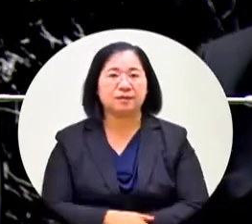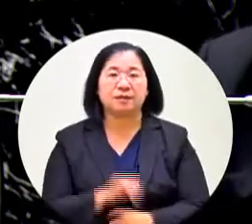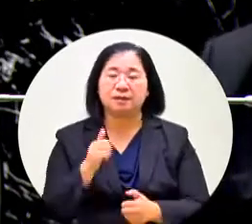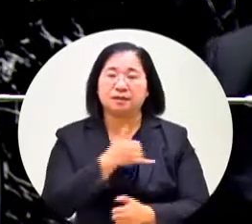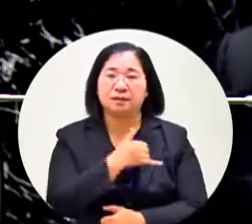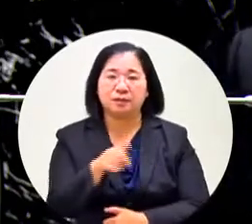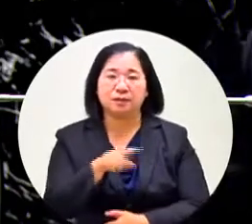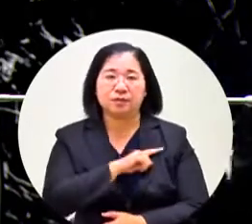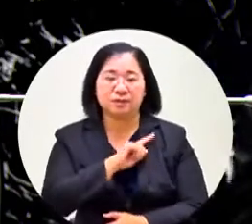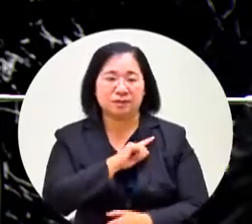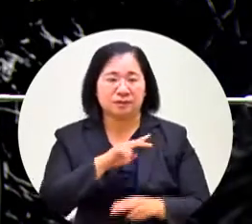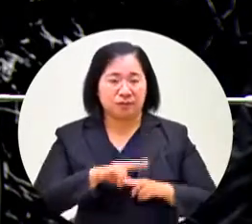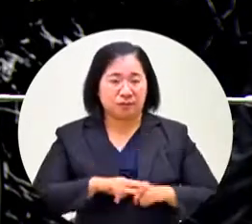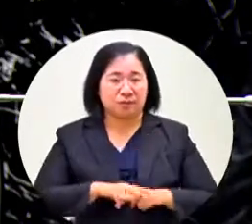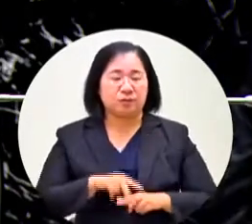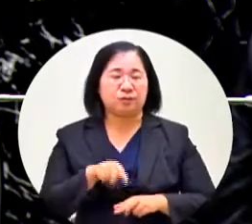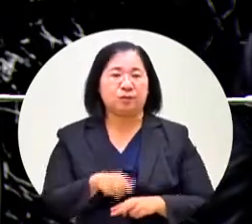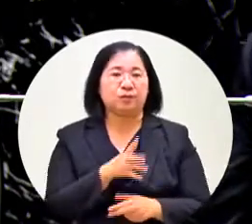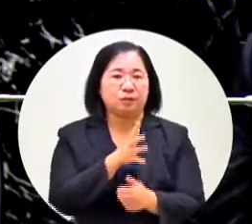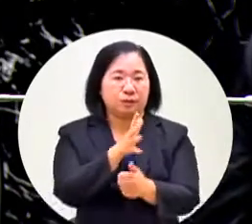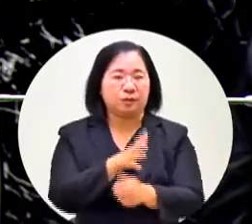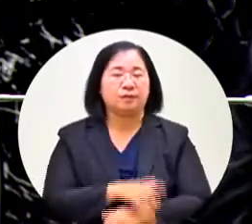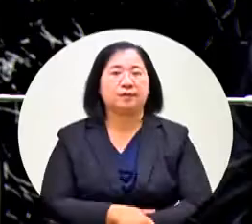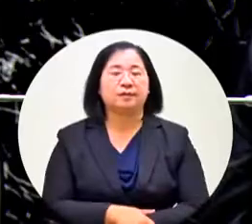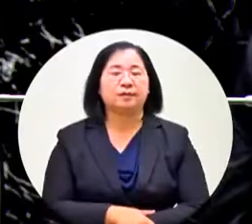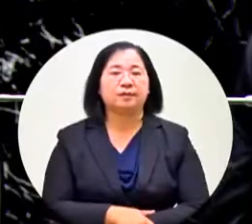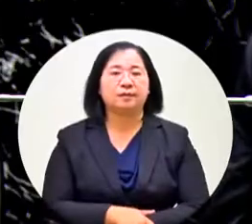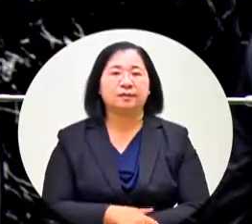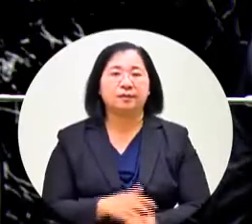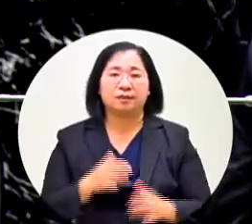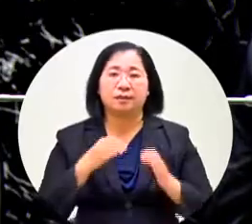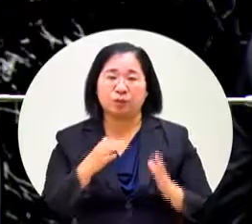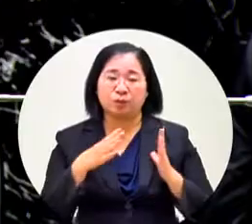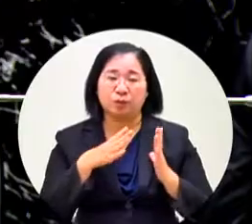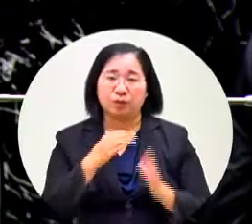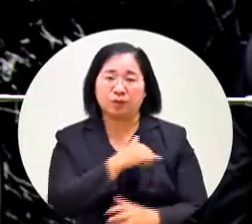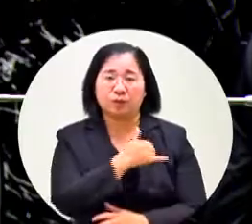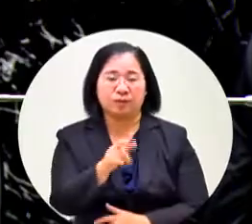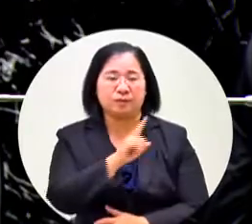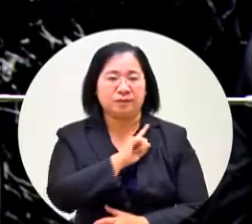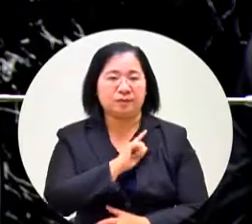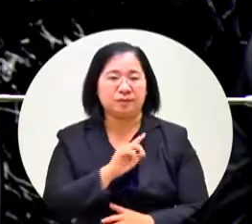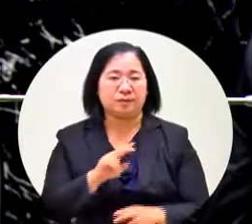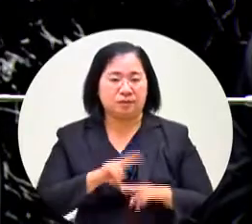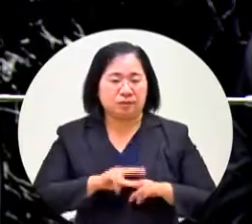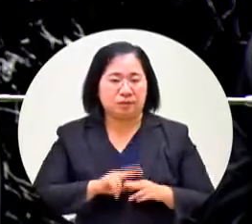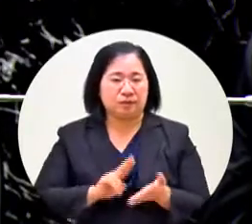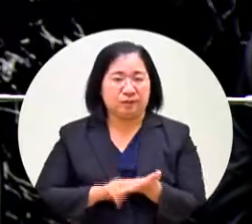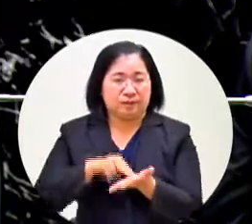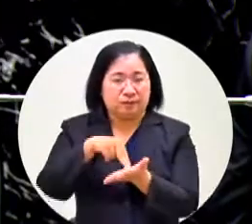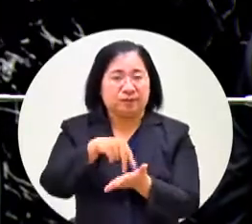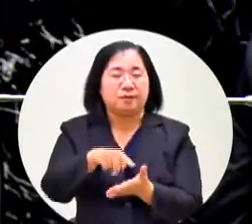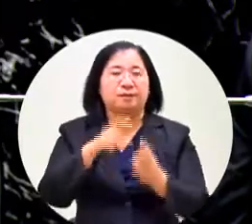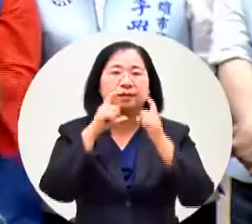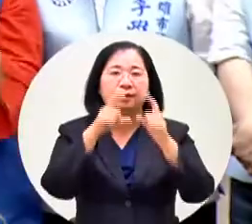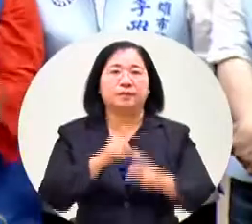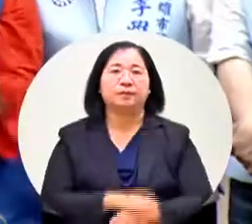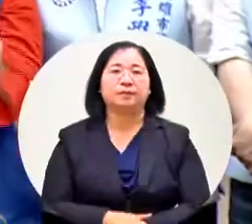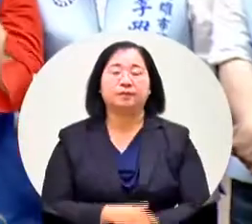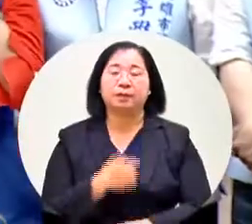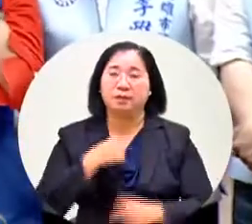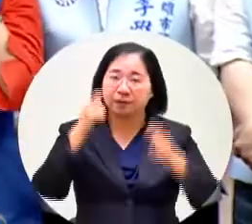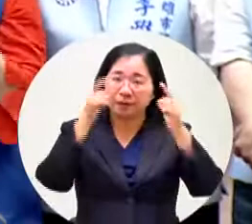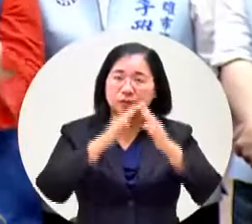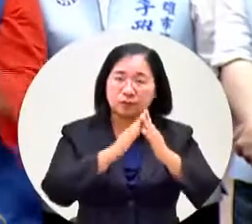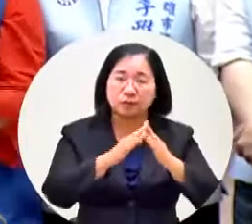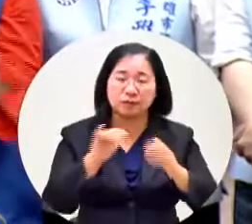员就会在座位上询问，那官员就在他的座位上起立回答。 好，